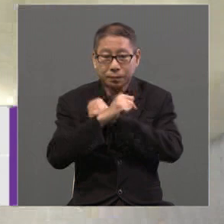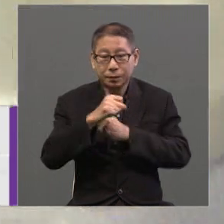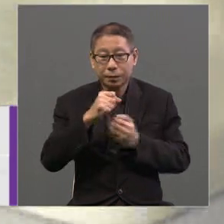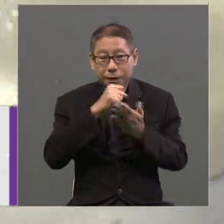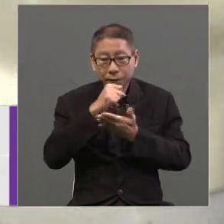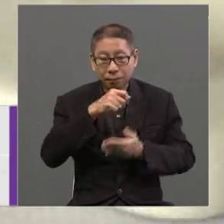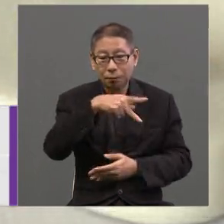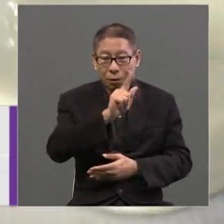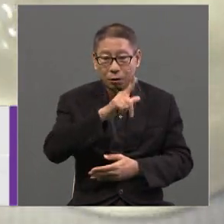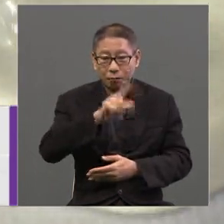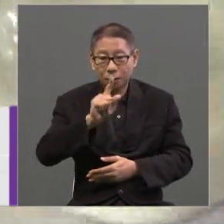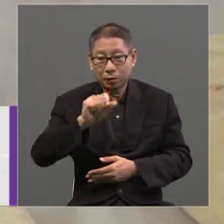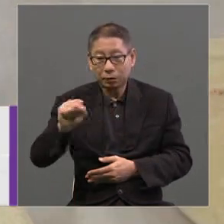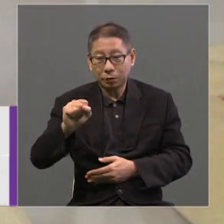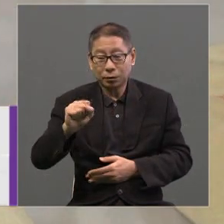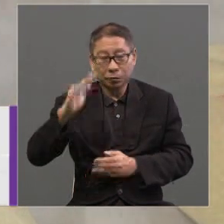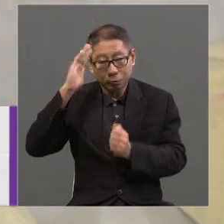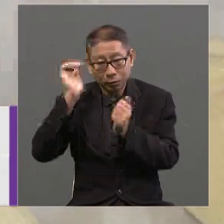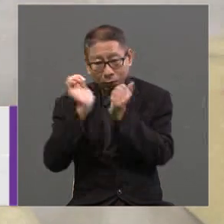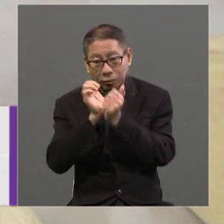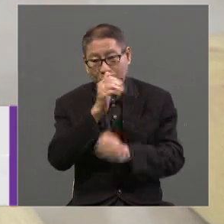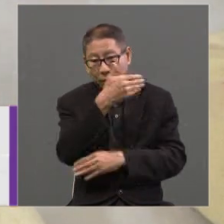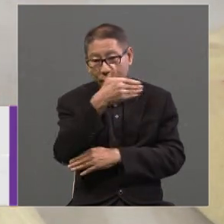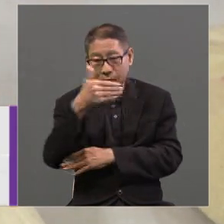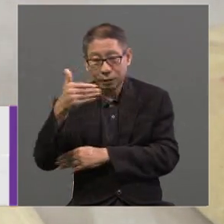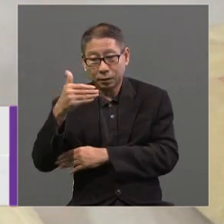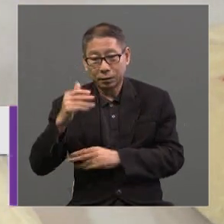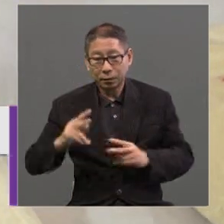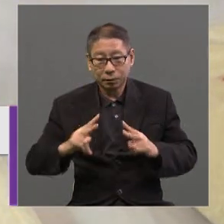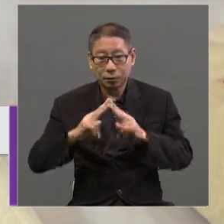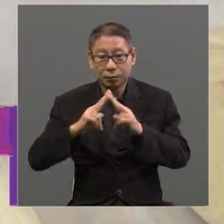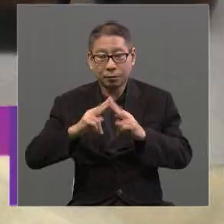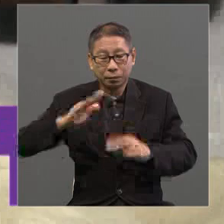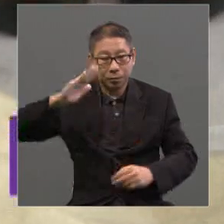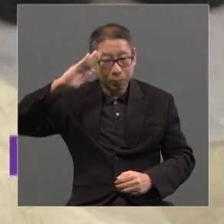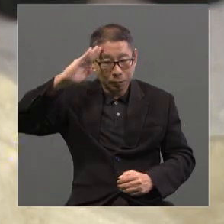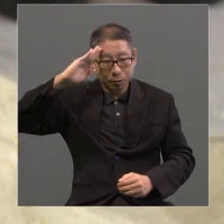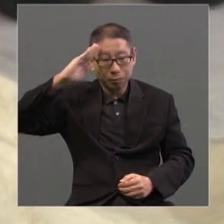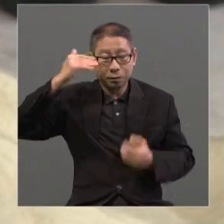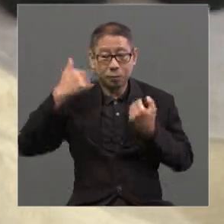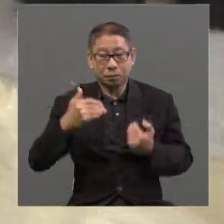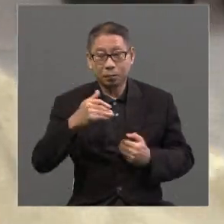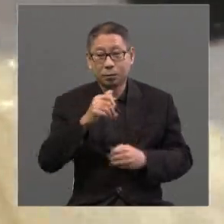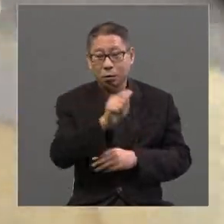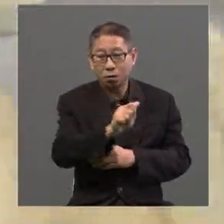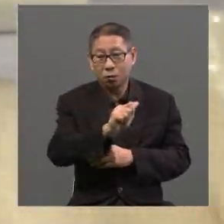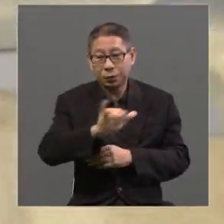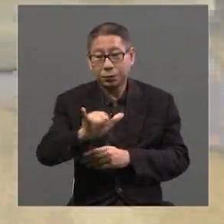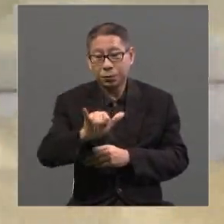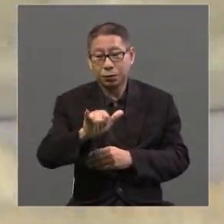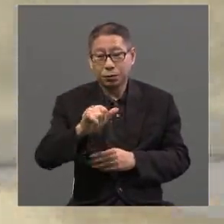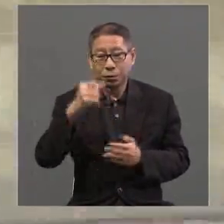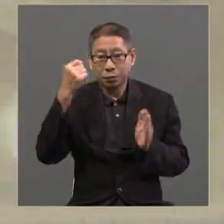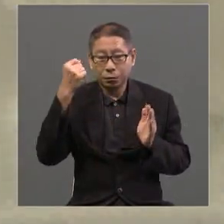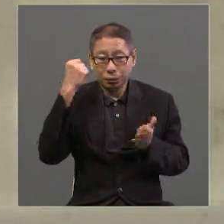เสพติดหรือว่าปปส.สำนักงานตำรวจแห่งชาติกรมวิทยาศาสตร์การแพทย์กองทัพบกรวมถึงสำนักงานคณะกรรมการอาหารและยาหรือว่า